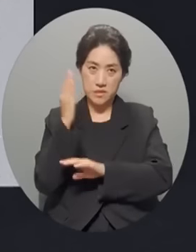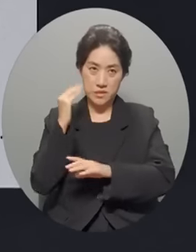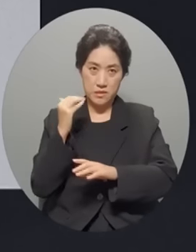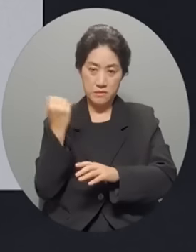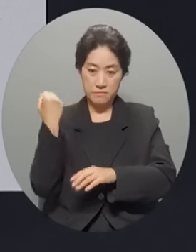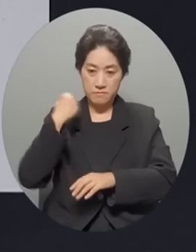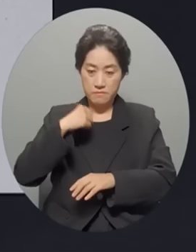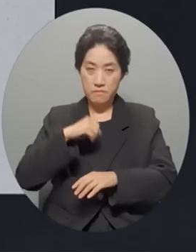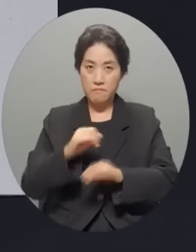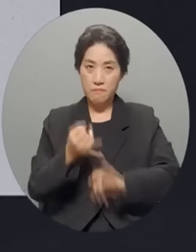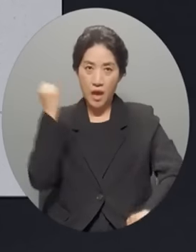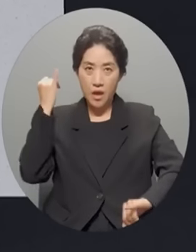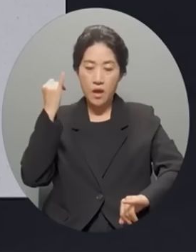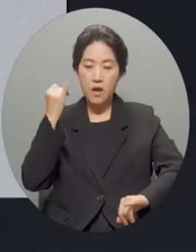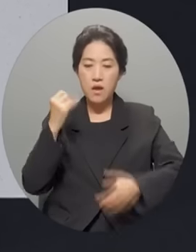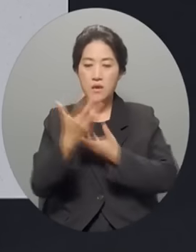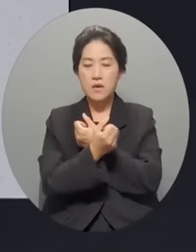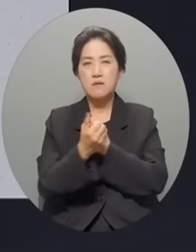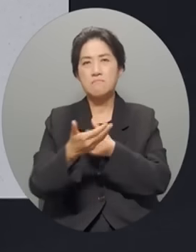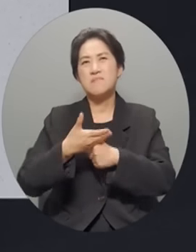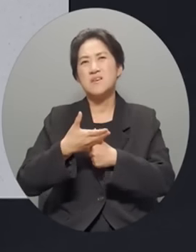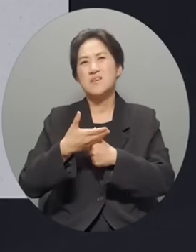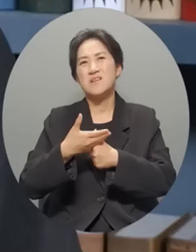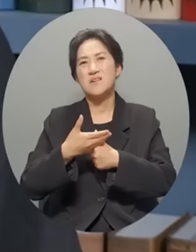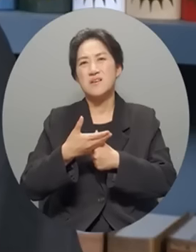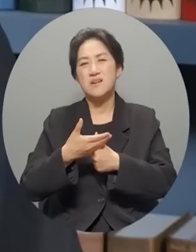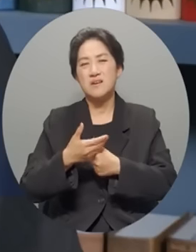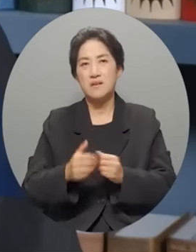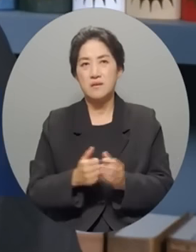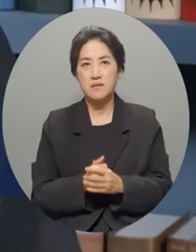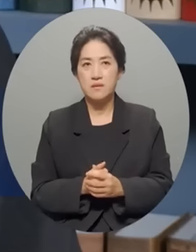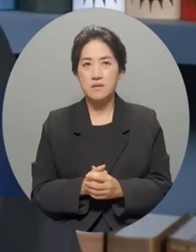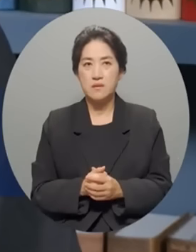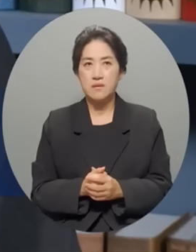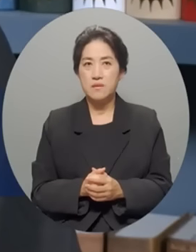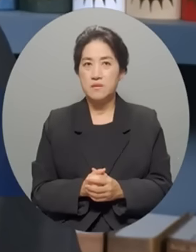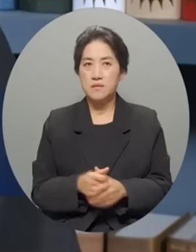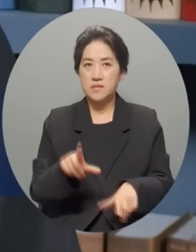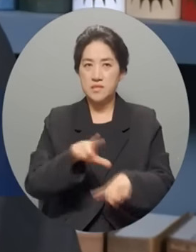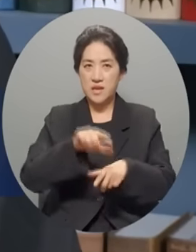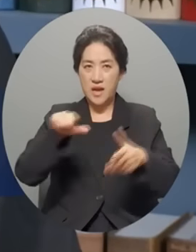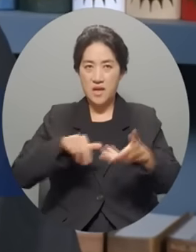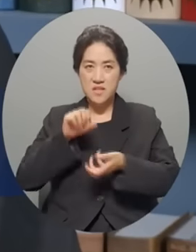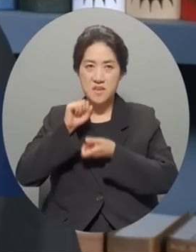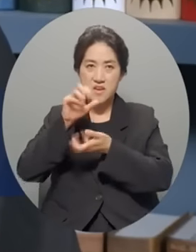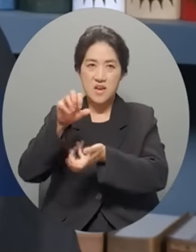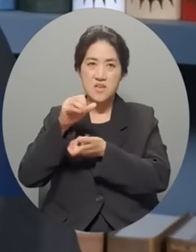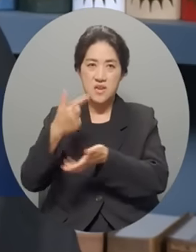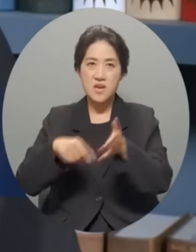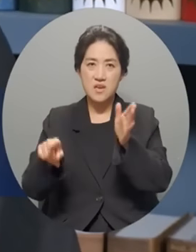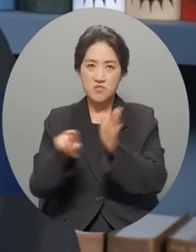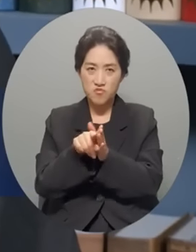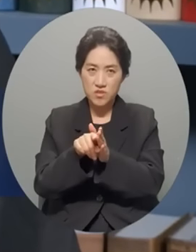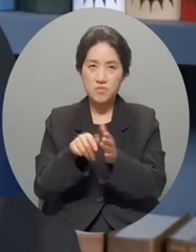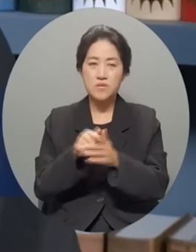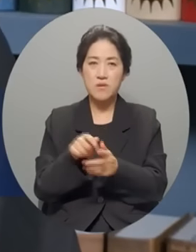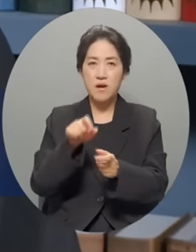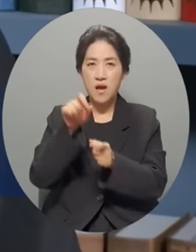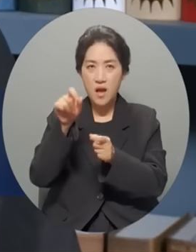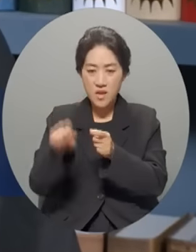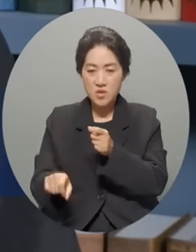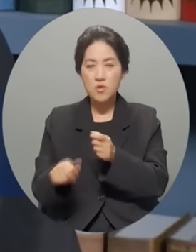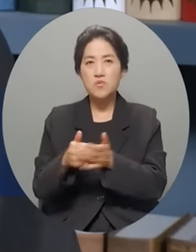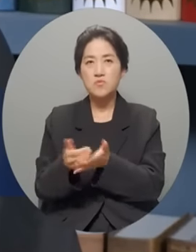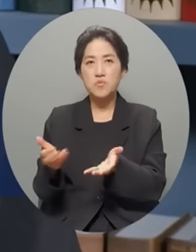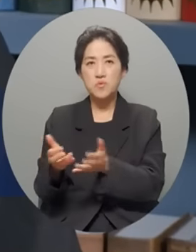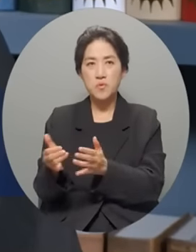쿠팡 CLS가 계약을 해지하기 때문입니다. 그거를 시간 내에 갖다 주기 위해서